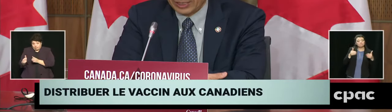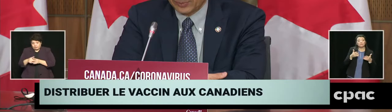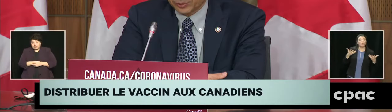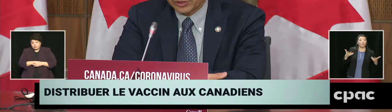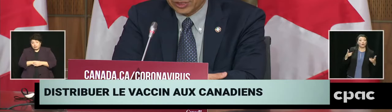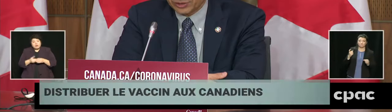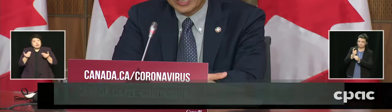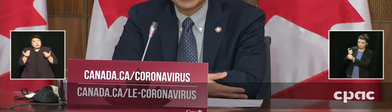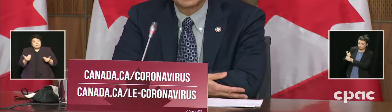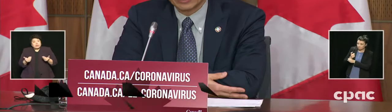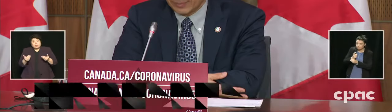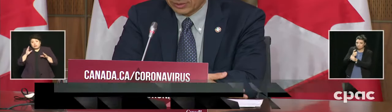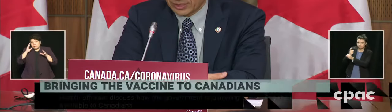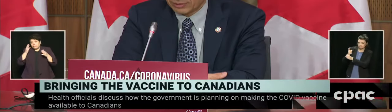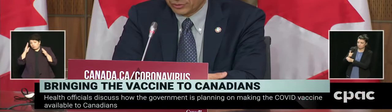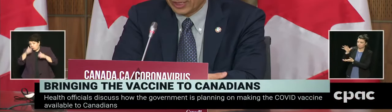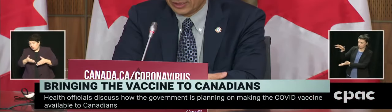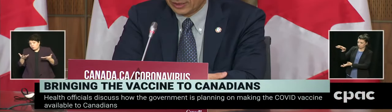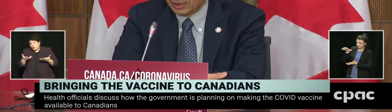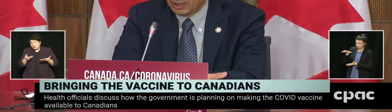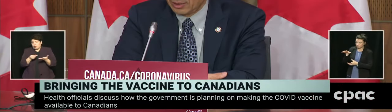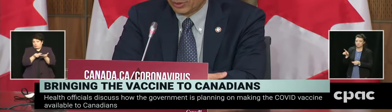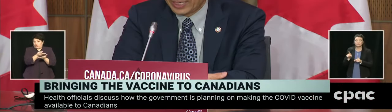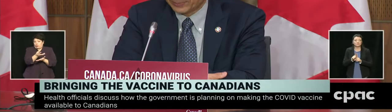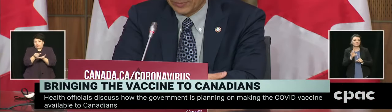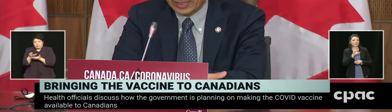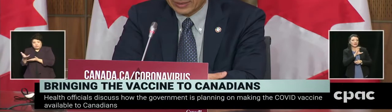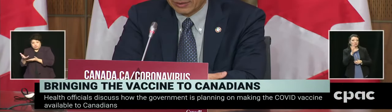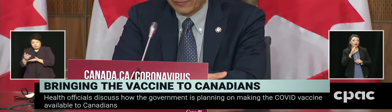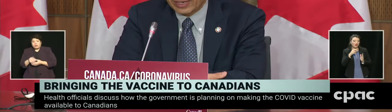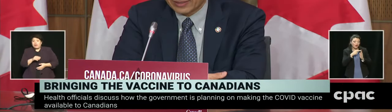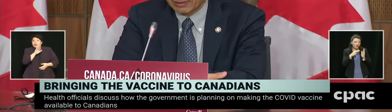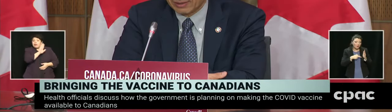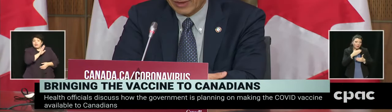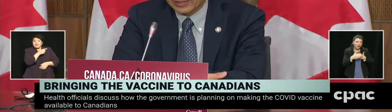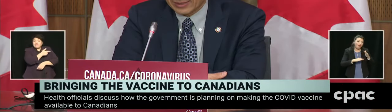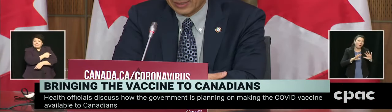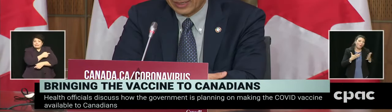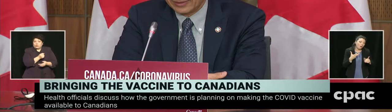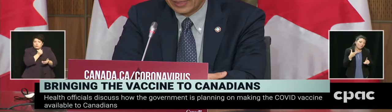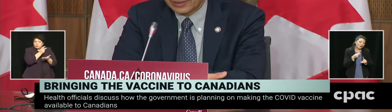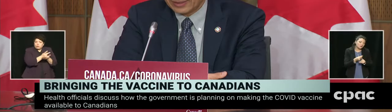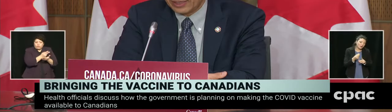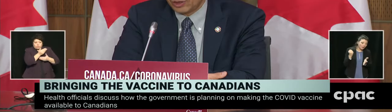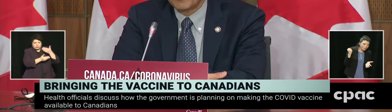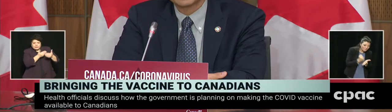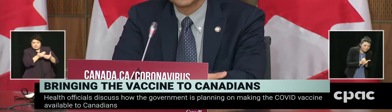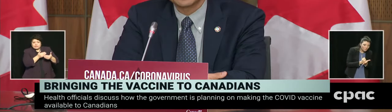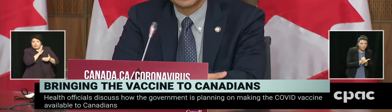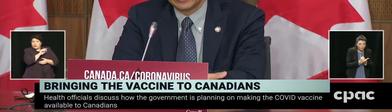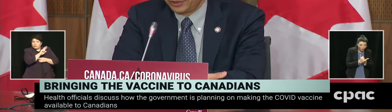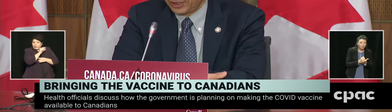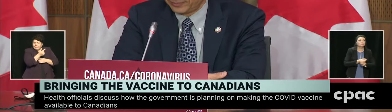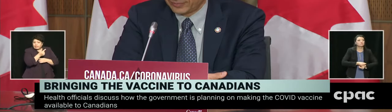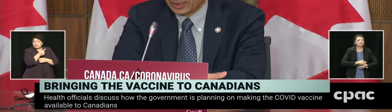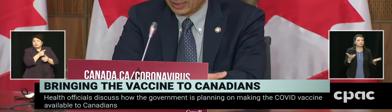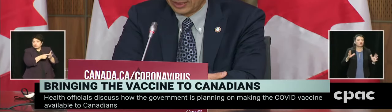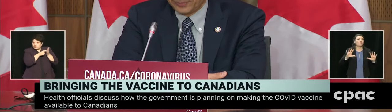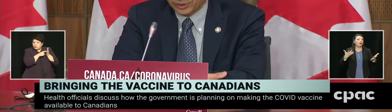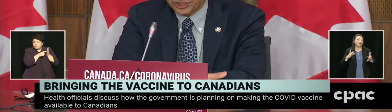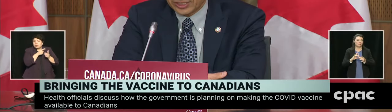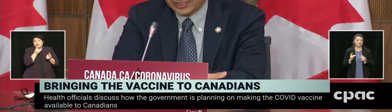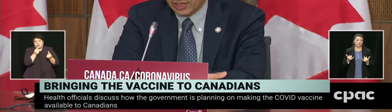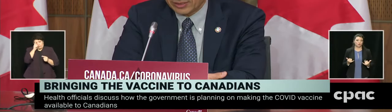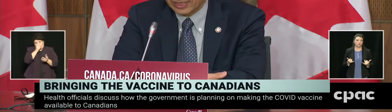l'approvisionnement et le processus réglementaire du Canada pour l'approbation des vaccins destinés au marché canadien.